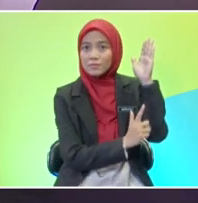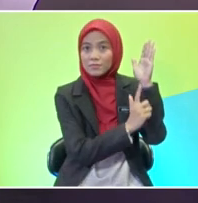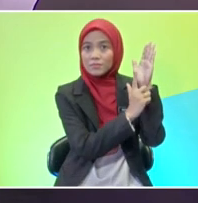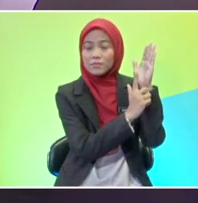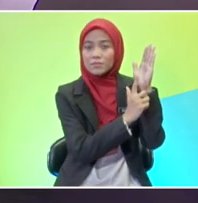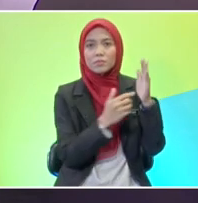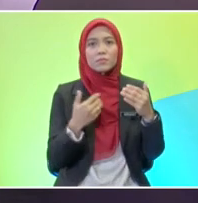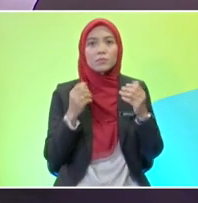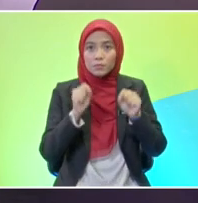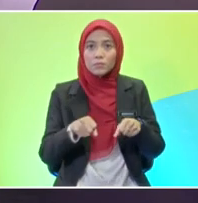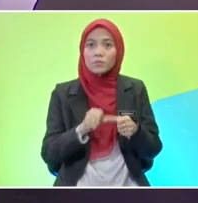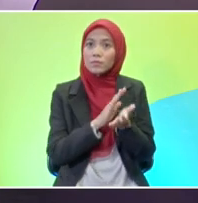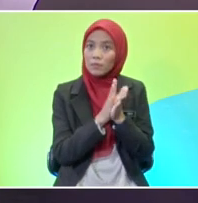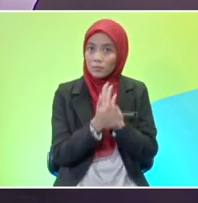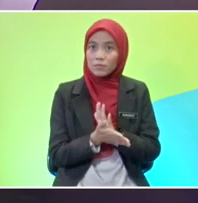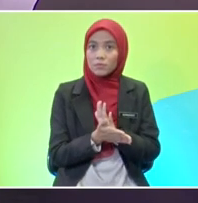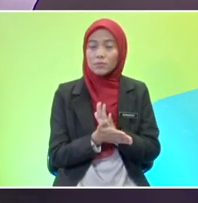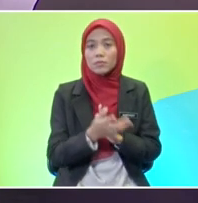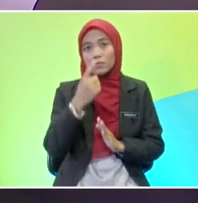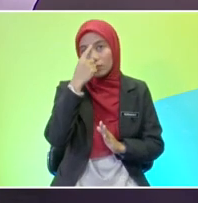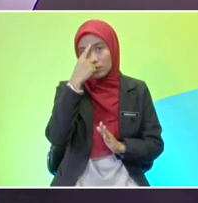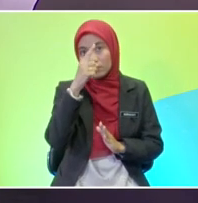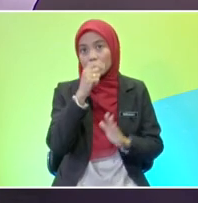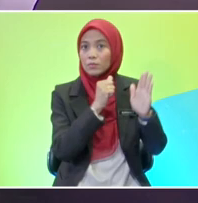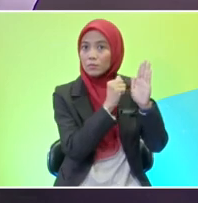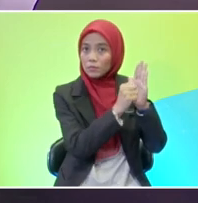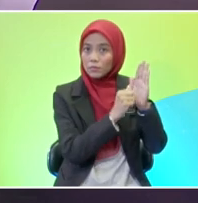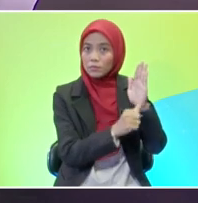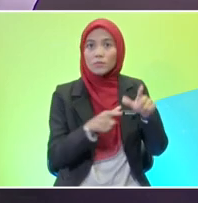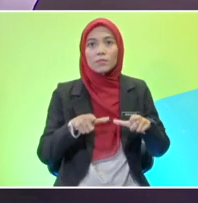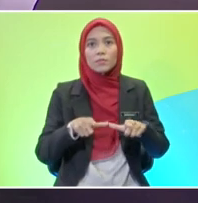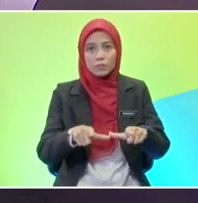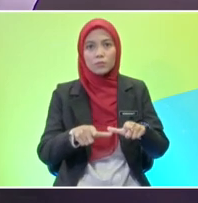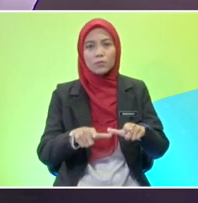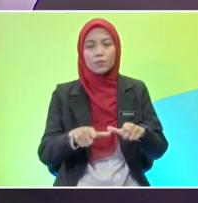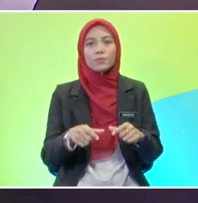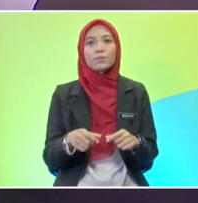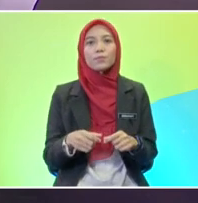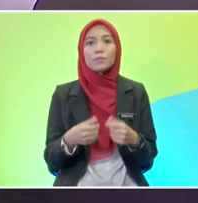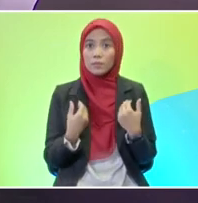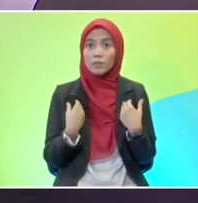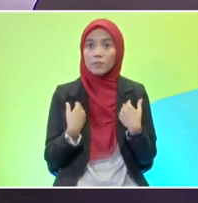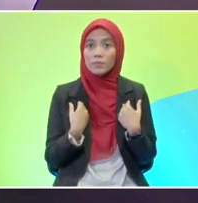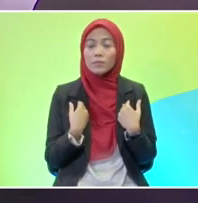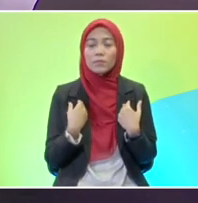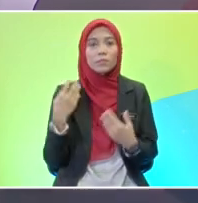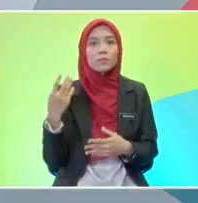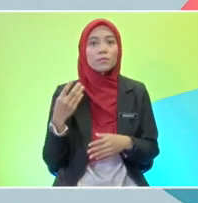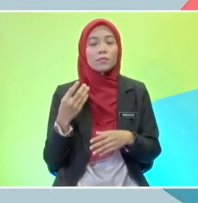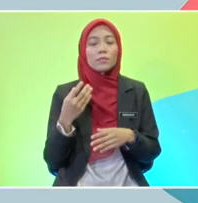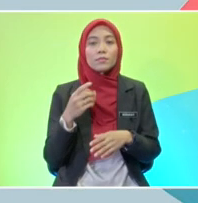dijadikan motif untuk menghasilkan ukiran kayu oke Ada juga ukiran itik pulang petang